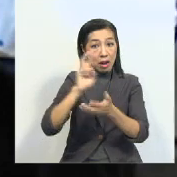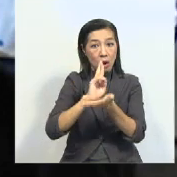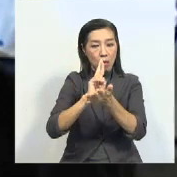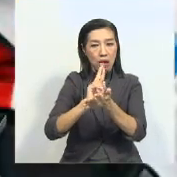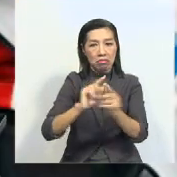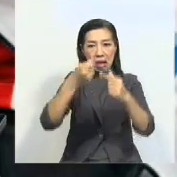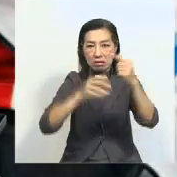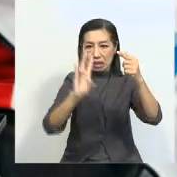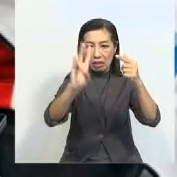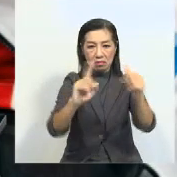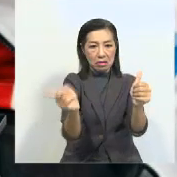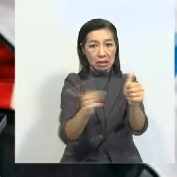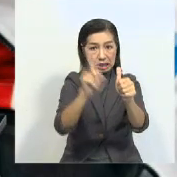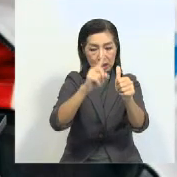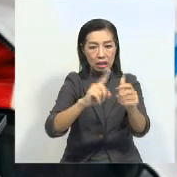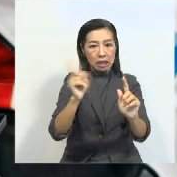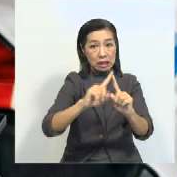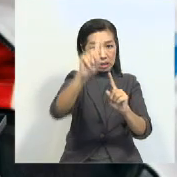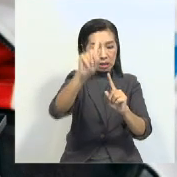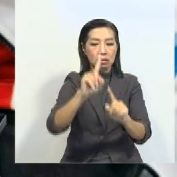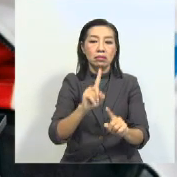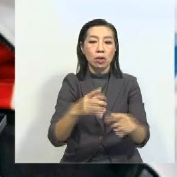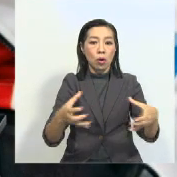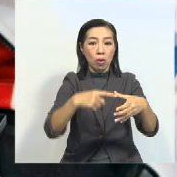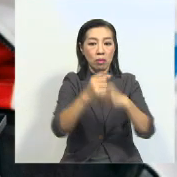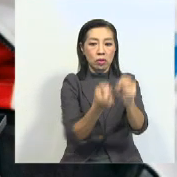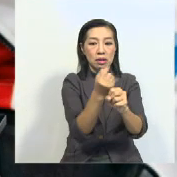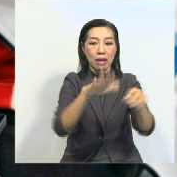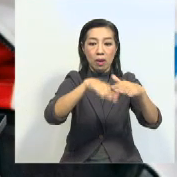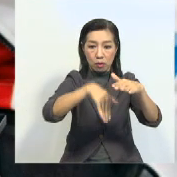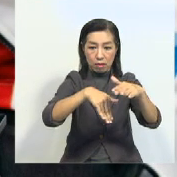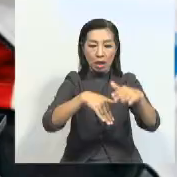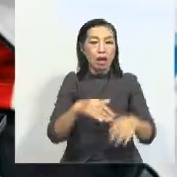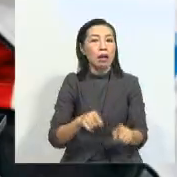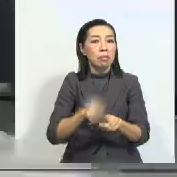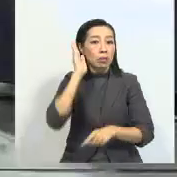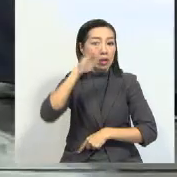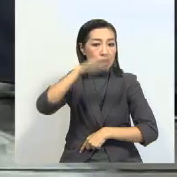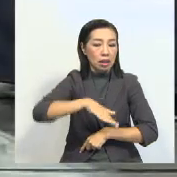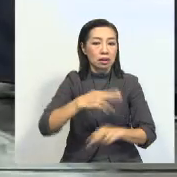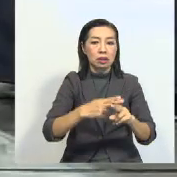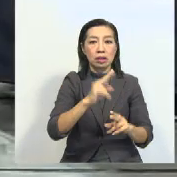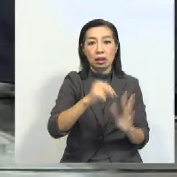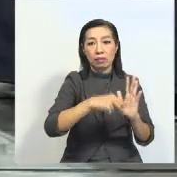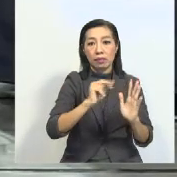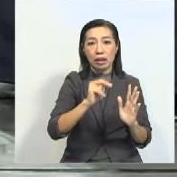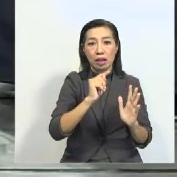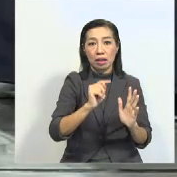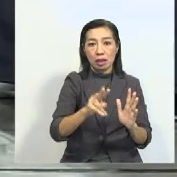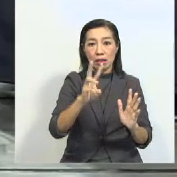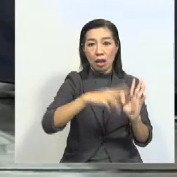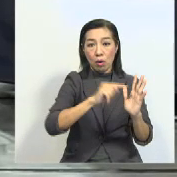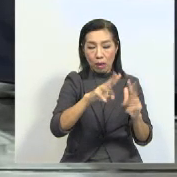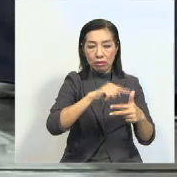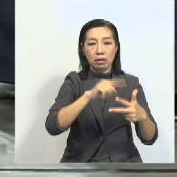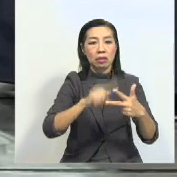เลิศเลยนะคะรางวัลชนะเลิศอันดับ1รุ่นจูเนียร์อายุไม่เกิน15ปีเด็กชายนันทวัฒน์อานามและเด็กชายเพชรเทือกสุบรรณร